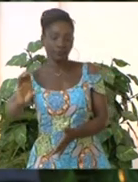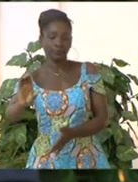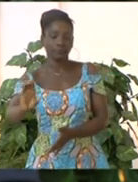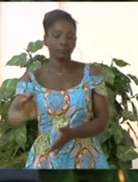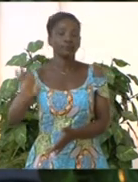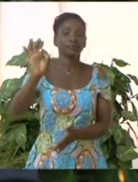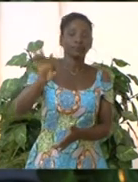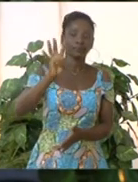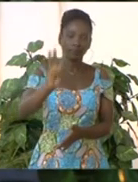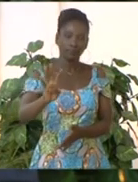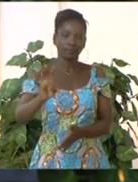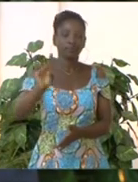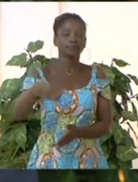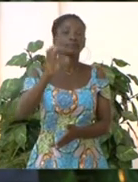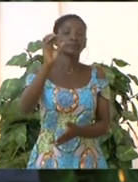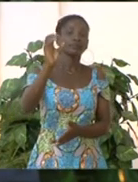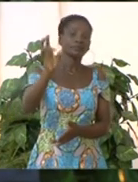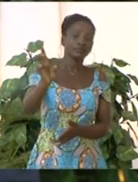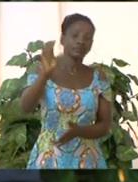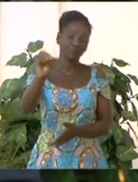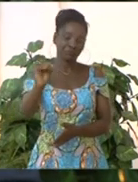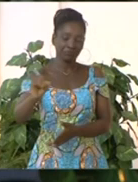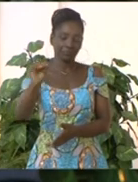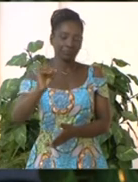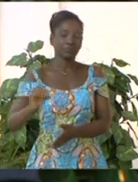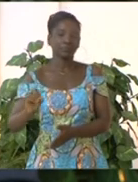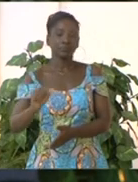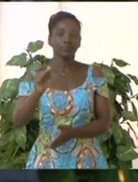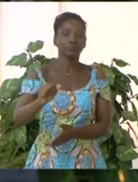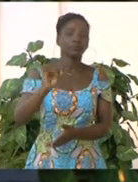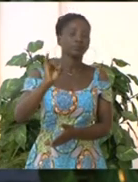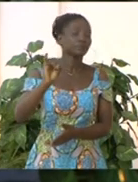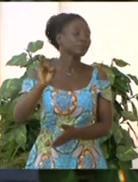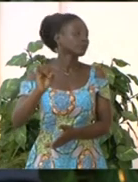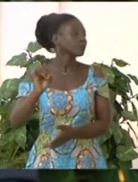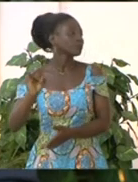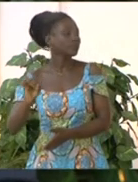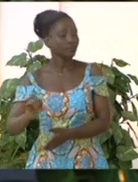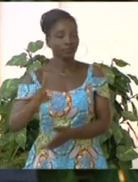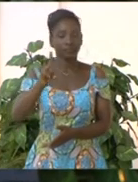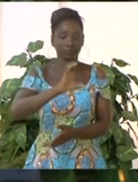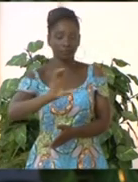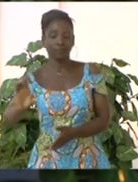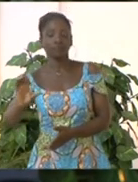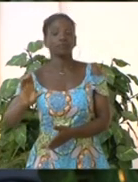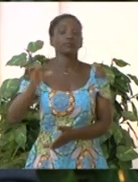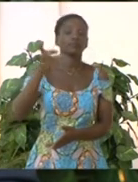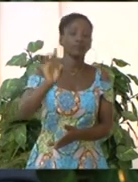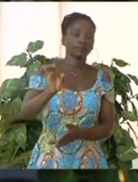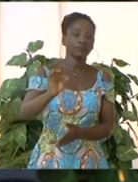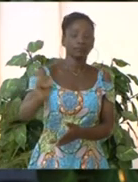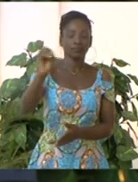94 de 8 70% affi n'guessan pascal 108 soit